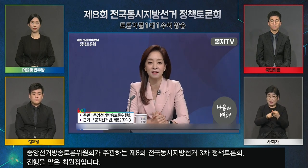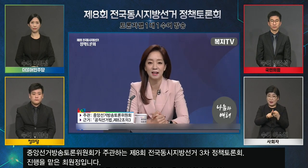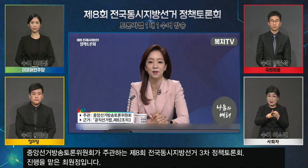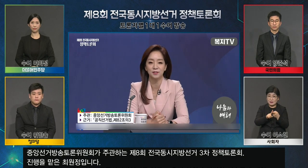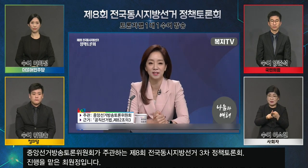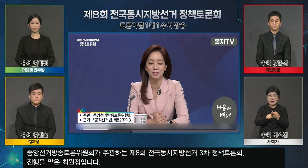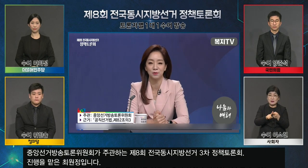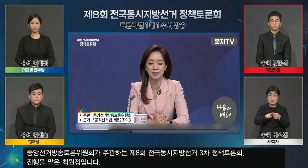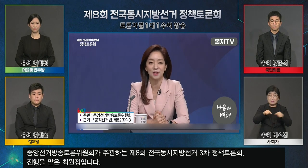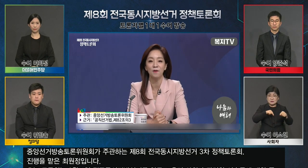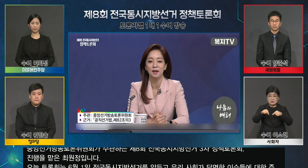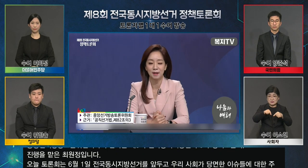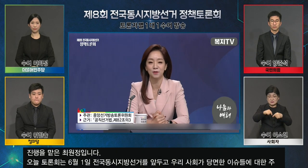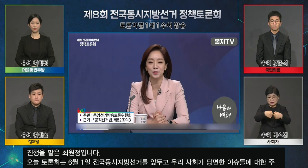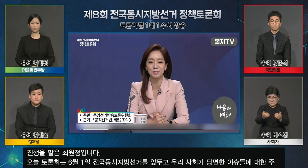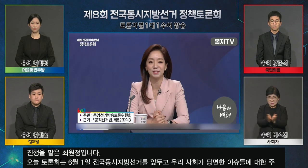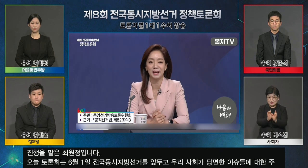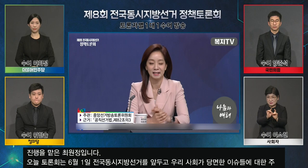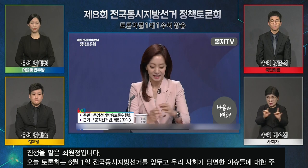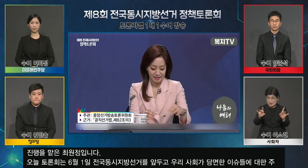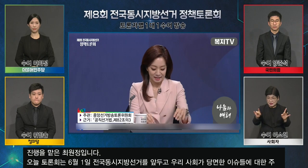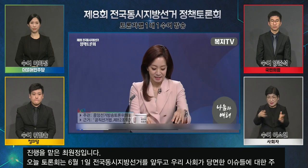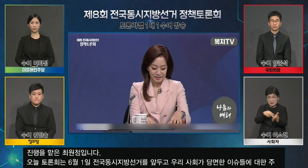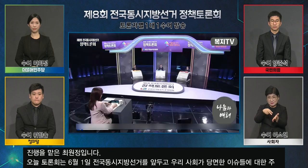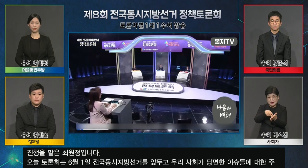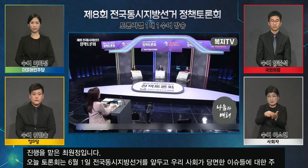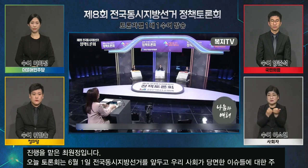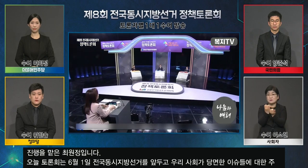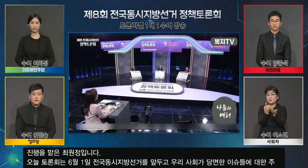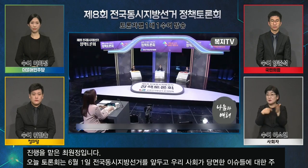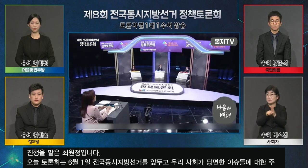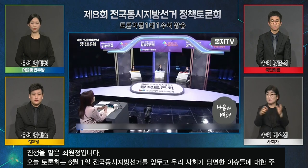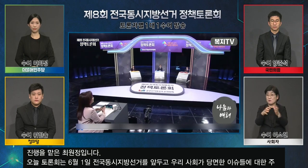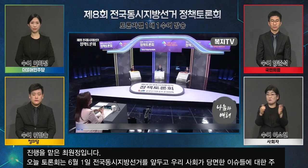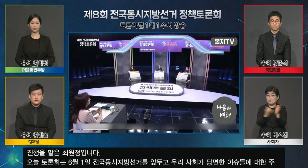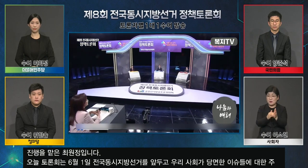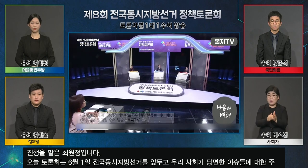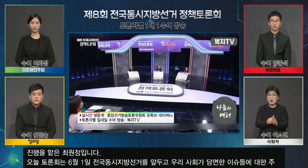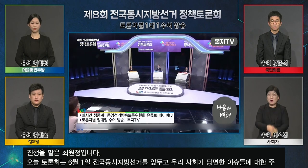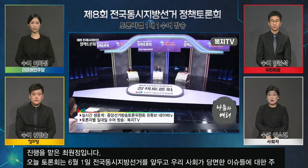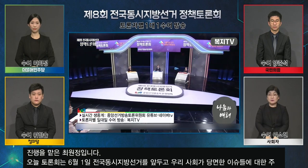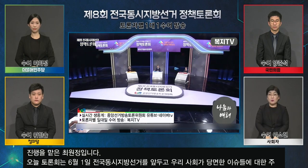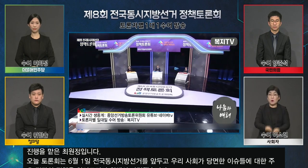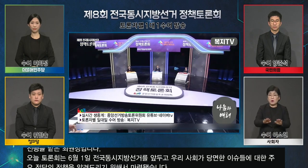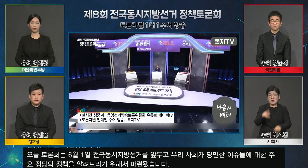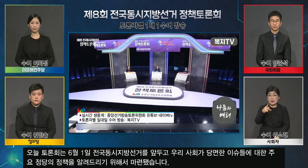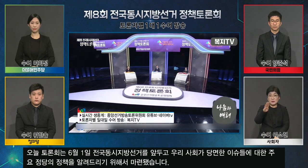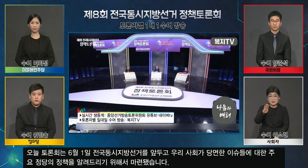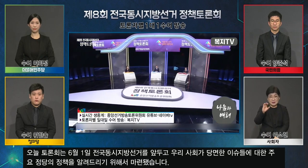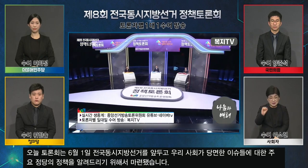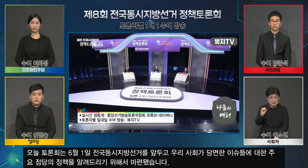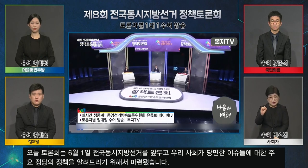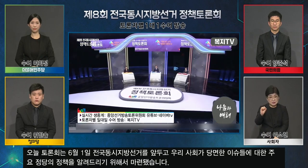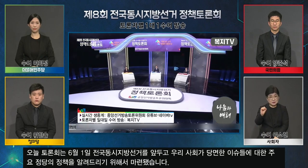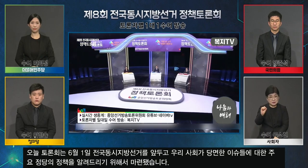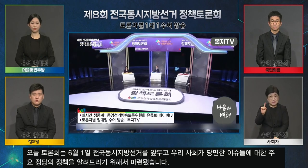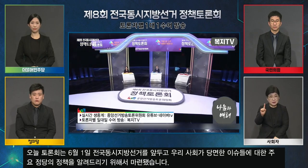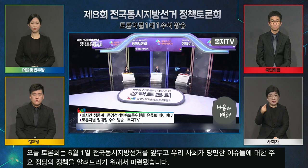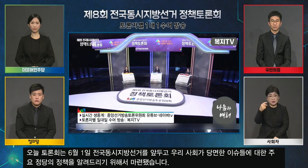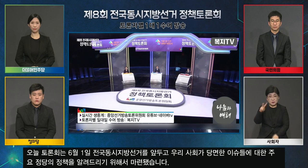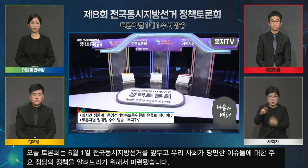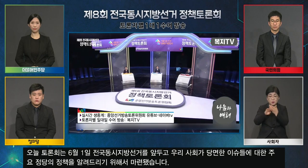정책을 알려드리기 위해서 마련됐습니다. 토론회는 KBS 1TV 등을 통해 동시 생중계되고요.